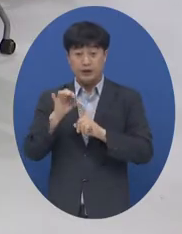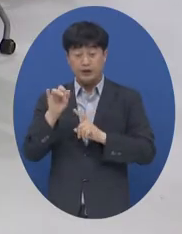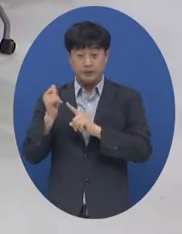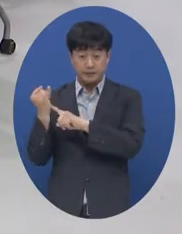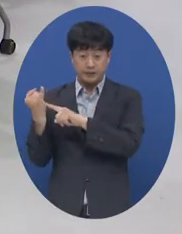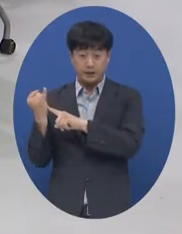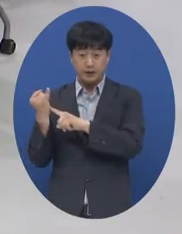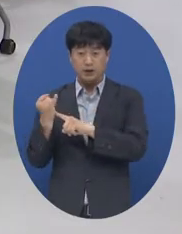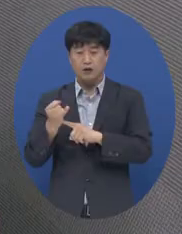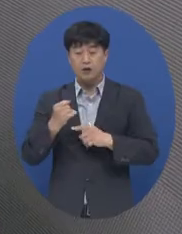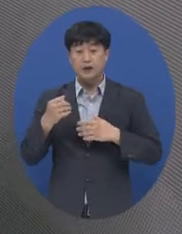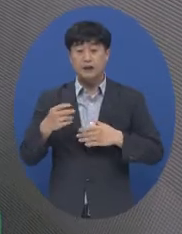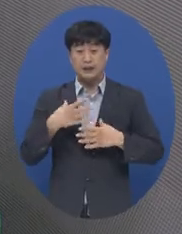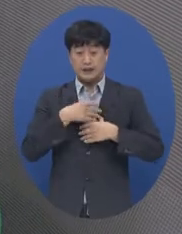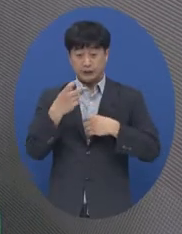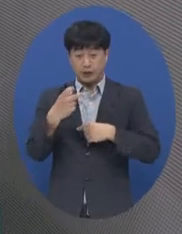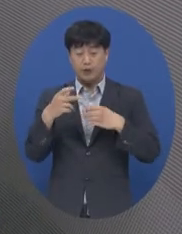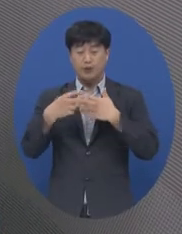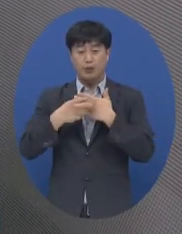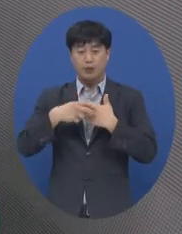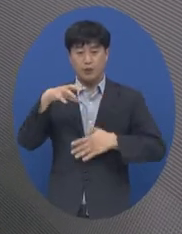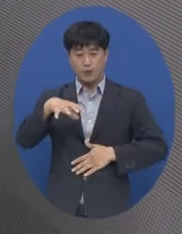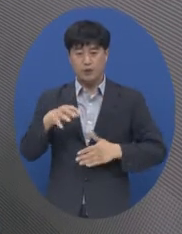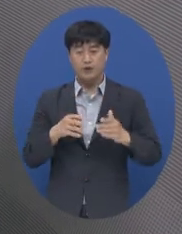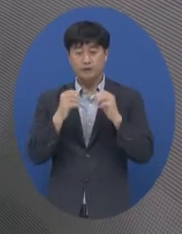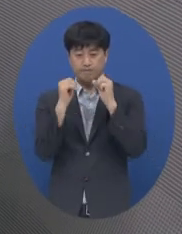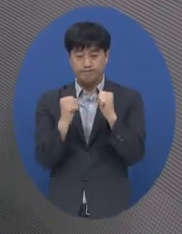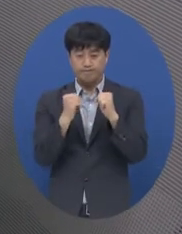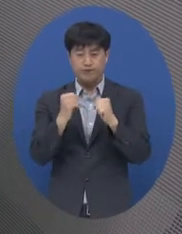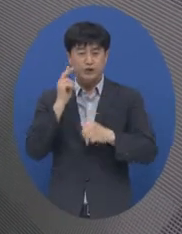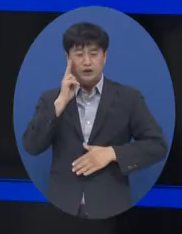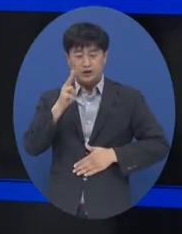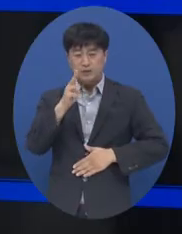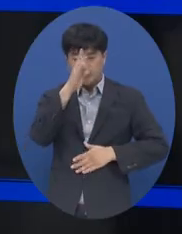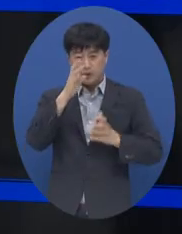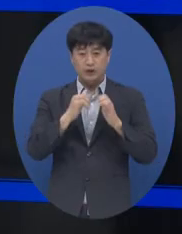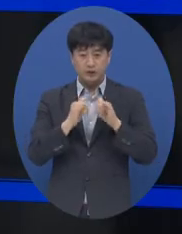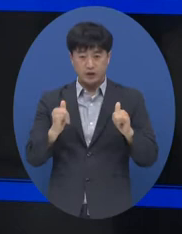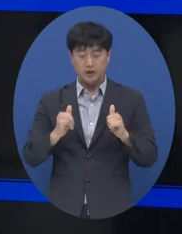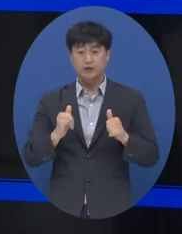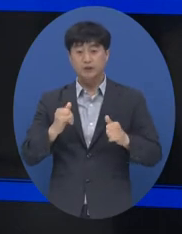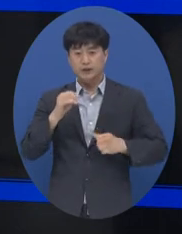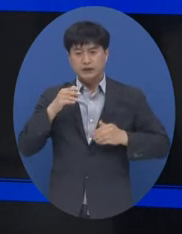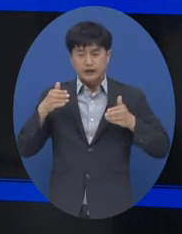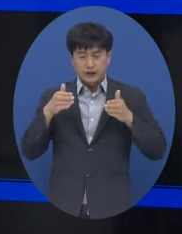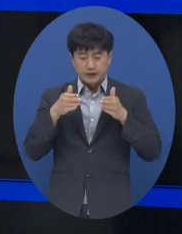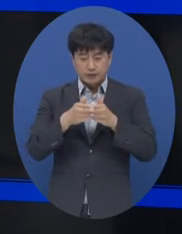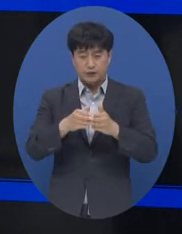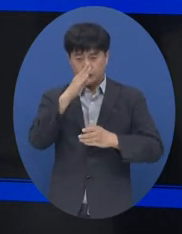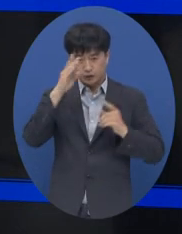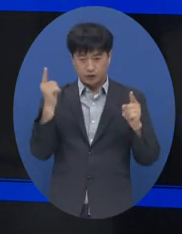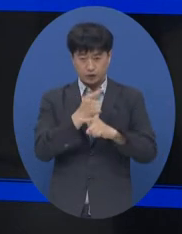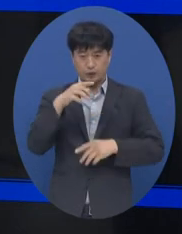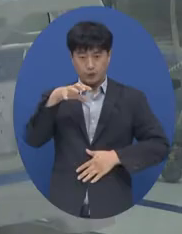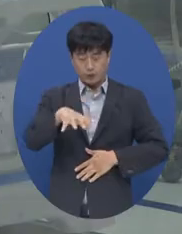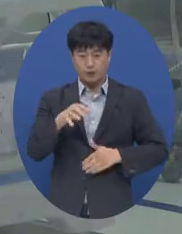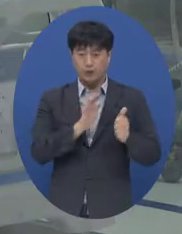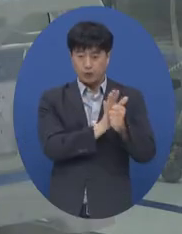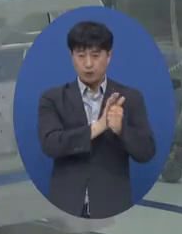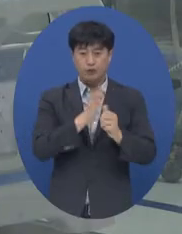임혜슬 씨는 경기도의료원 안성병원에 배치돼 코로나19 중증 환자를 치료하는 집중치료실에서 진료를 돕고